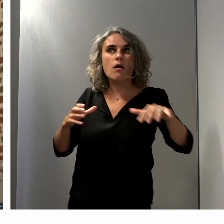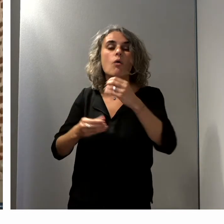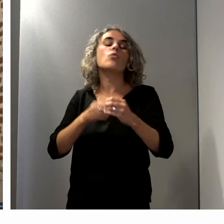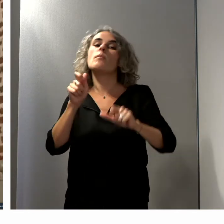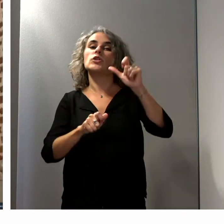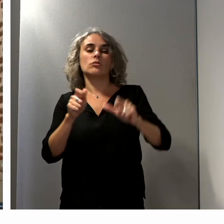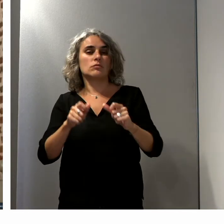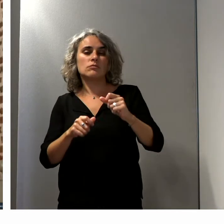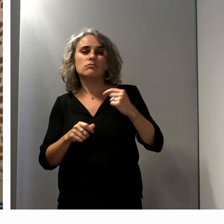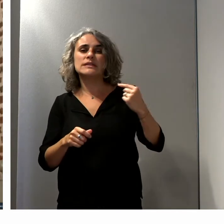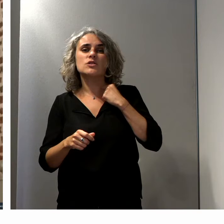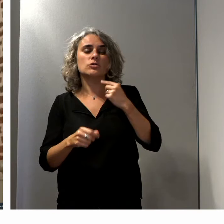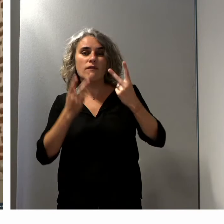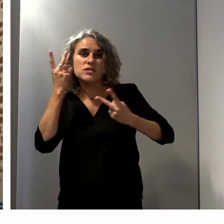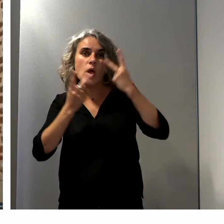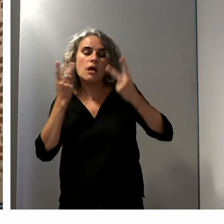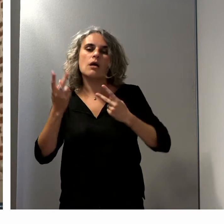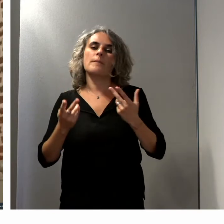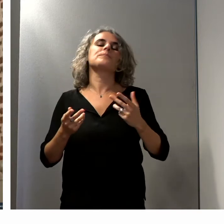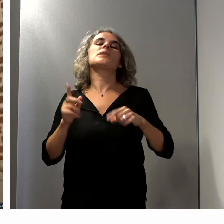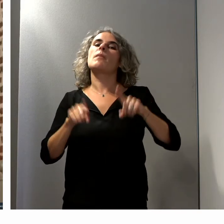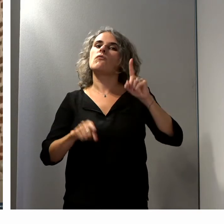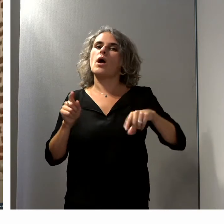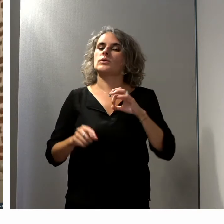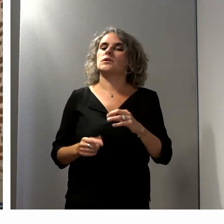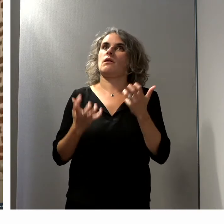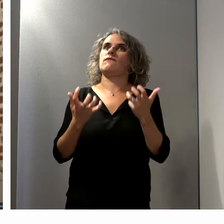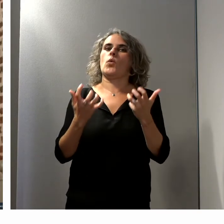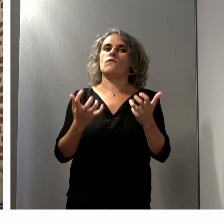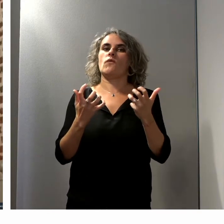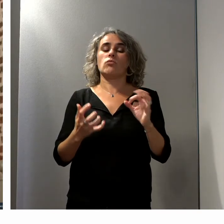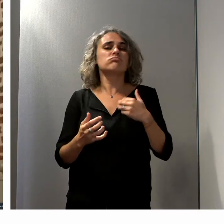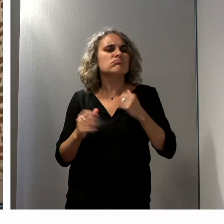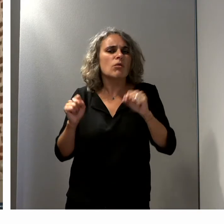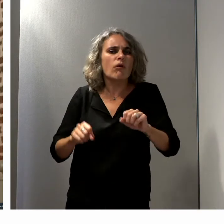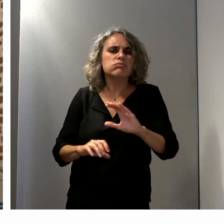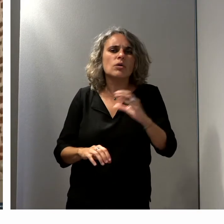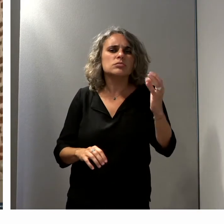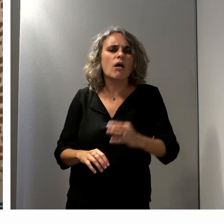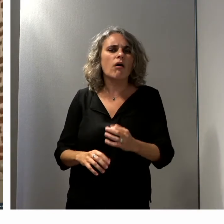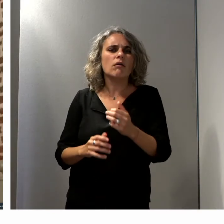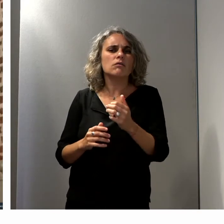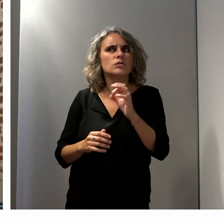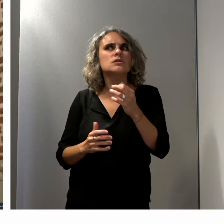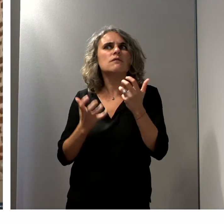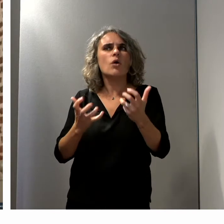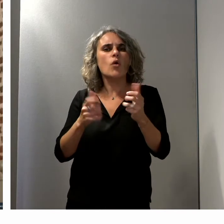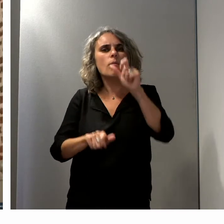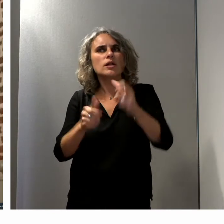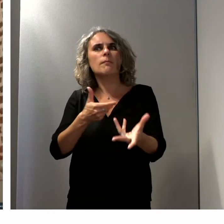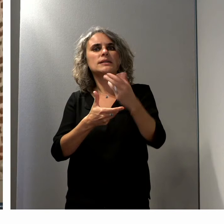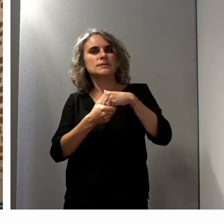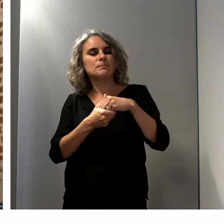des personnes déficientes visuelles. Enfin, en fait, il faut avoir conscience qu'au-delà de l'ambition que je rejoins complètement, hein, qui est celle de faire participer,